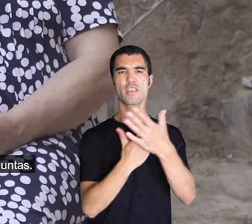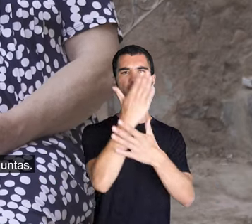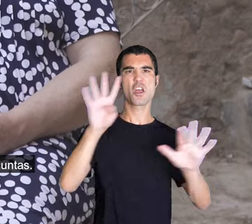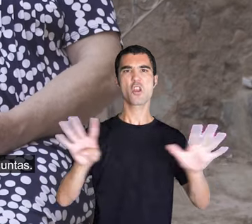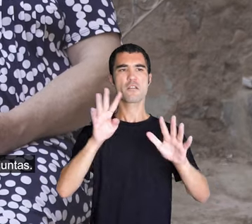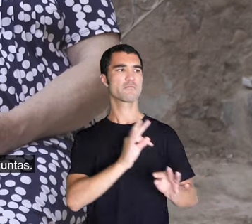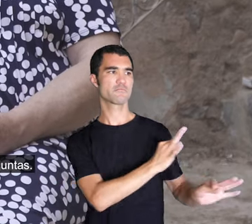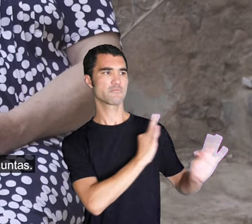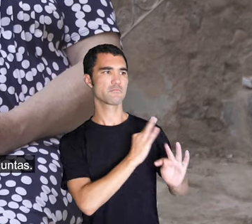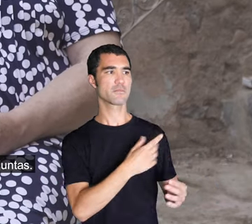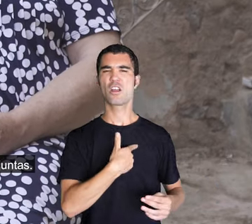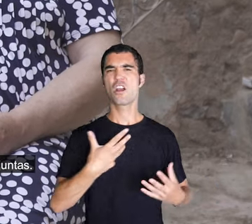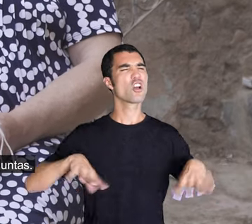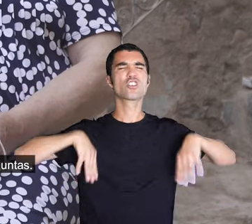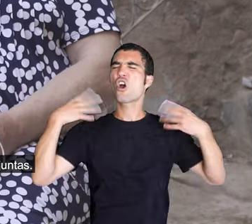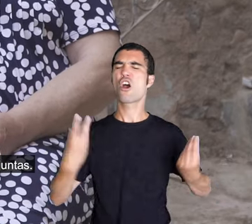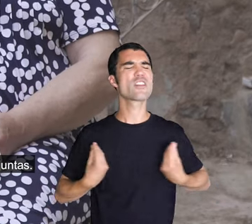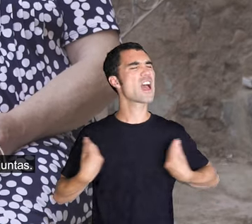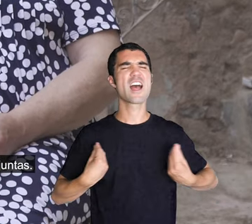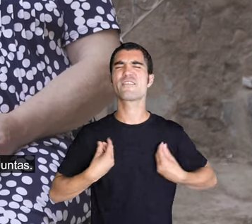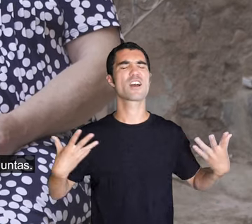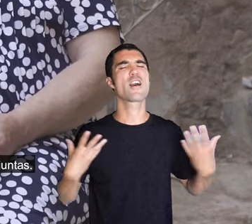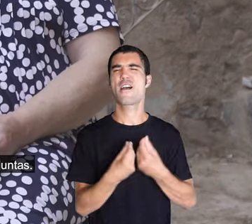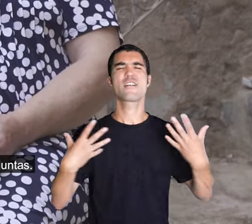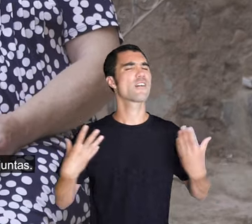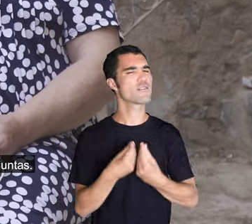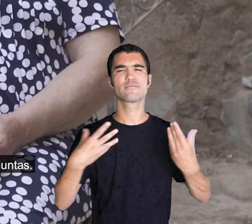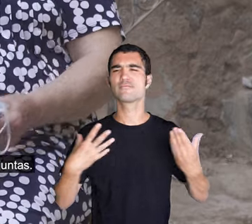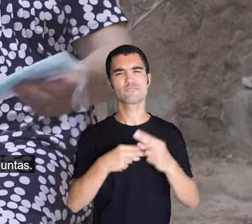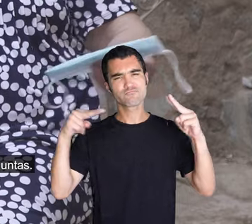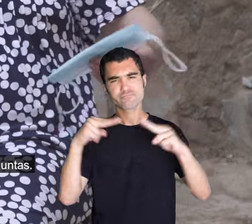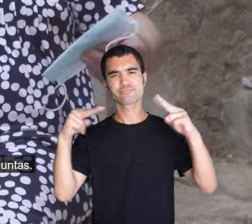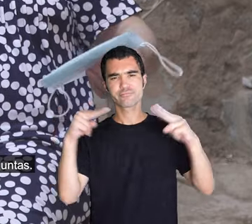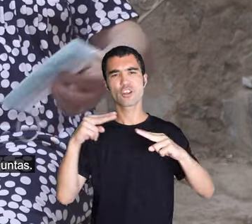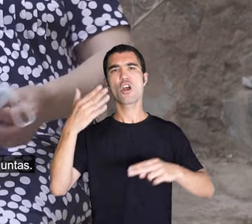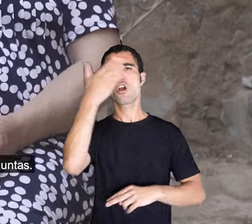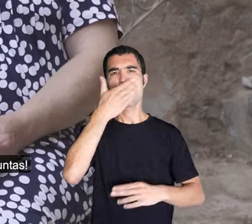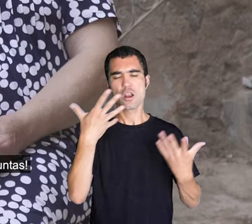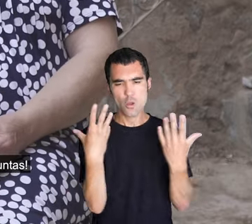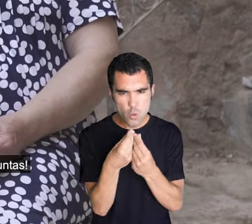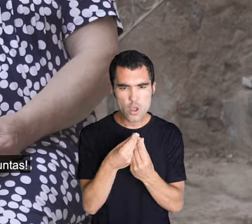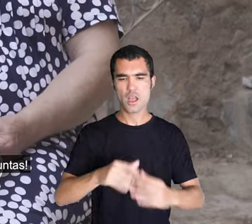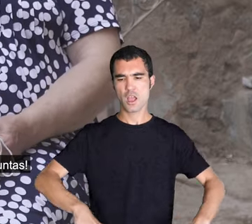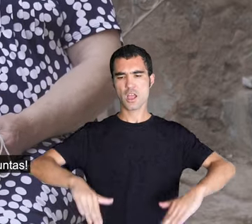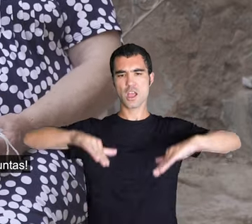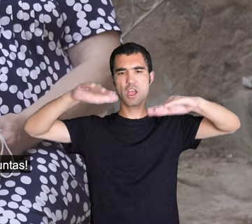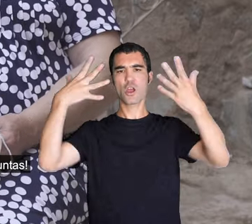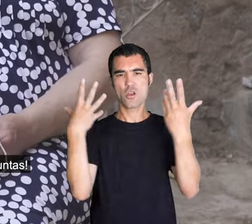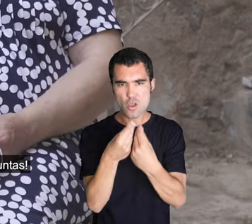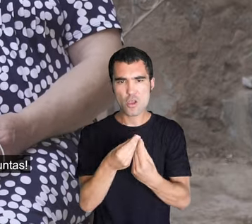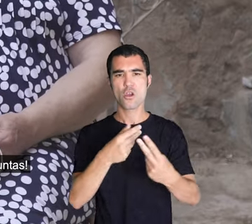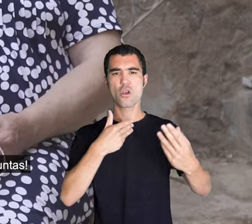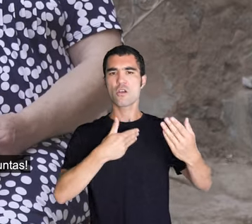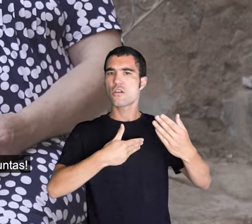De tota sa vida. És que no sé quan te ho de dir, de tota sa vida. Hem anat a escola juntes, hem congregat